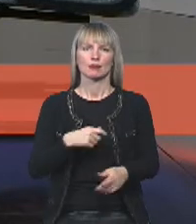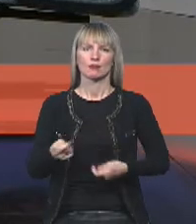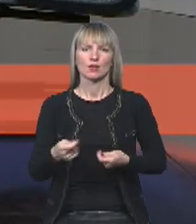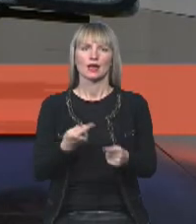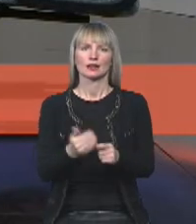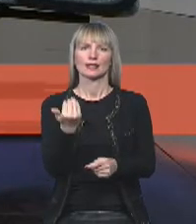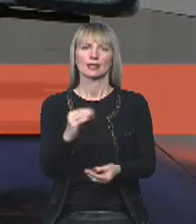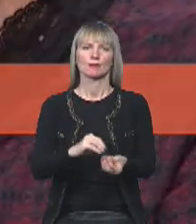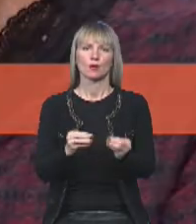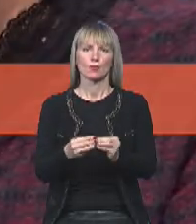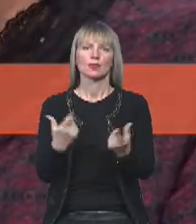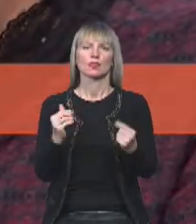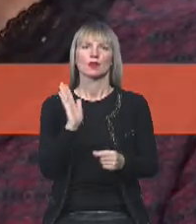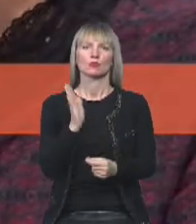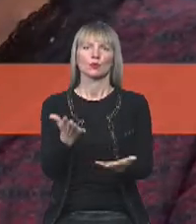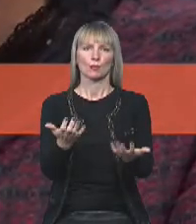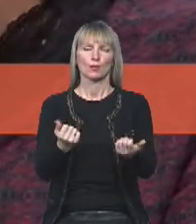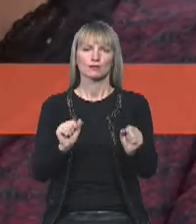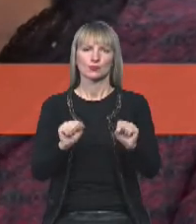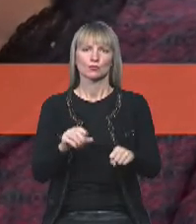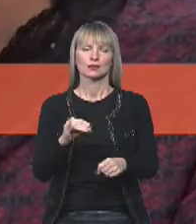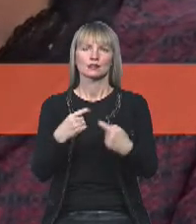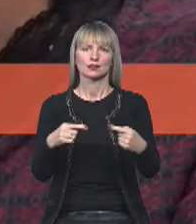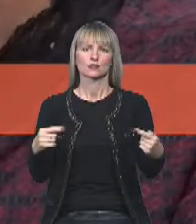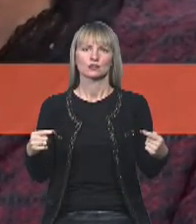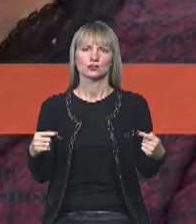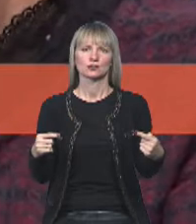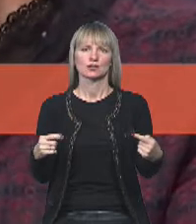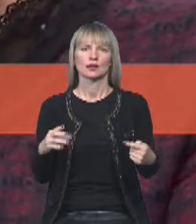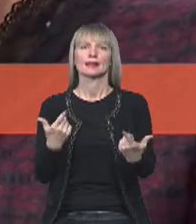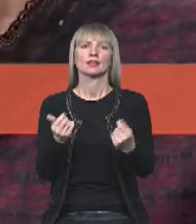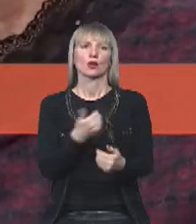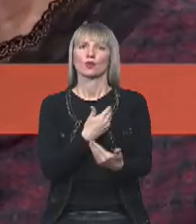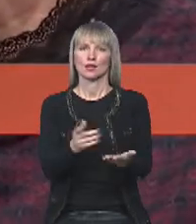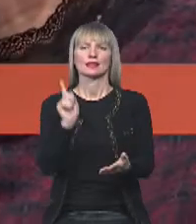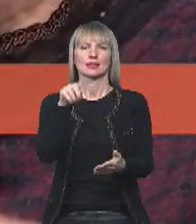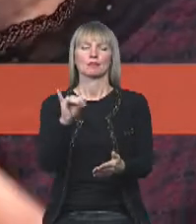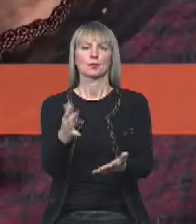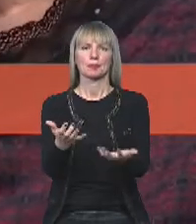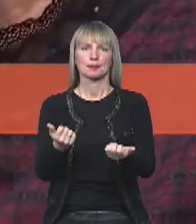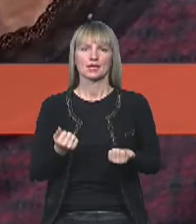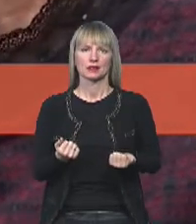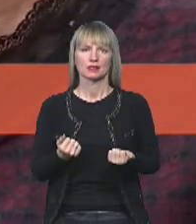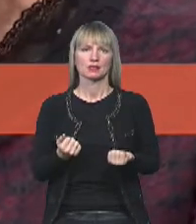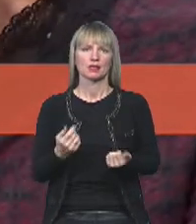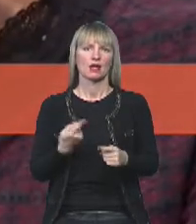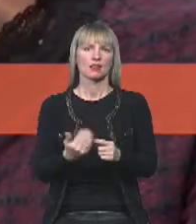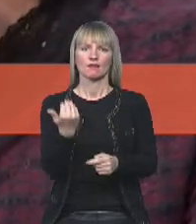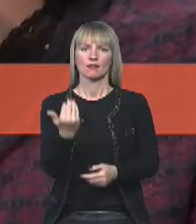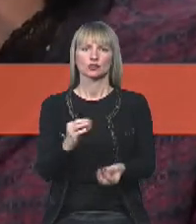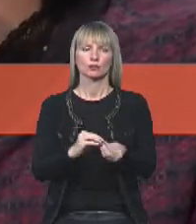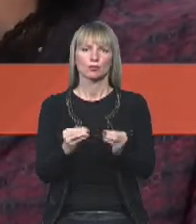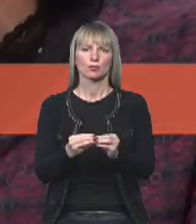їхня проблема, де вони будуть брати ресурси там, і все інше, ну, де хочете, там і беріть. Да, і як складати інфраструктуру, це ваші проблеми.